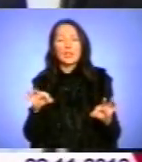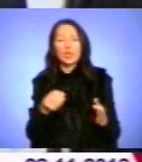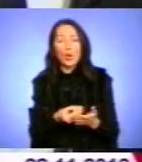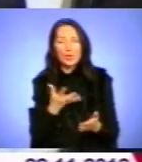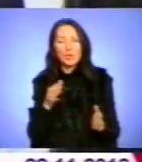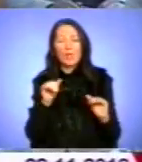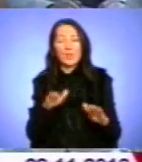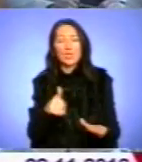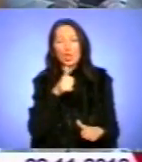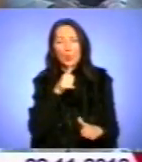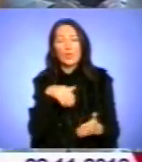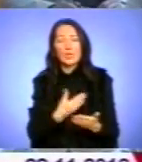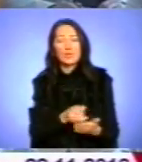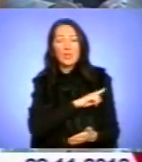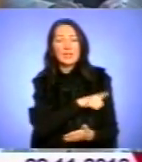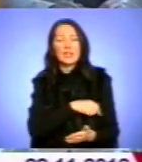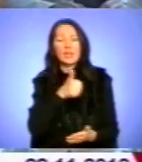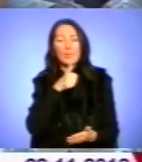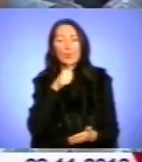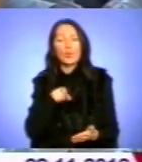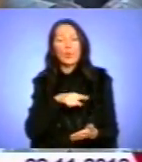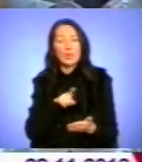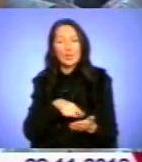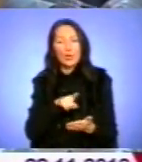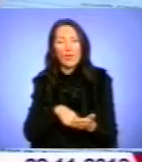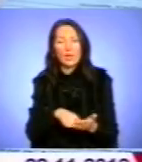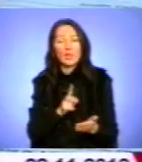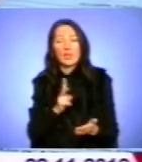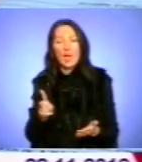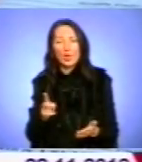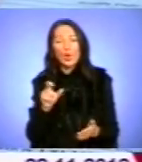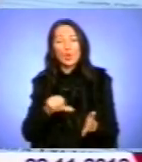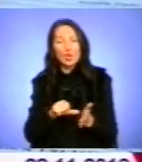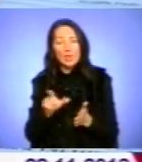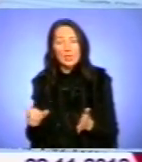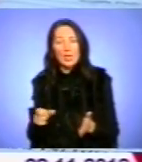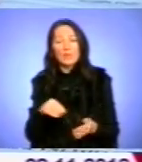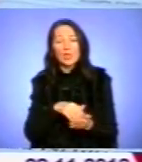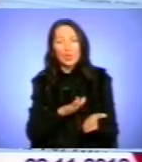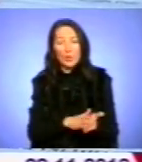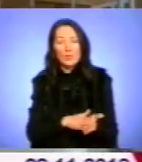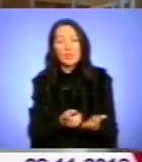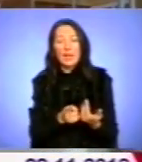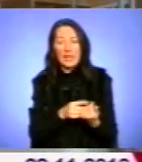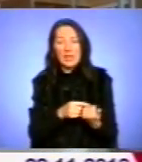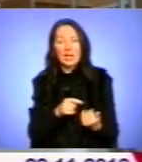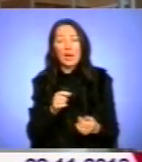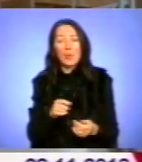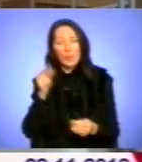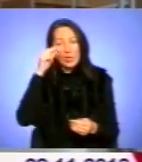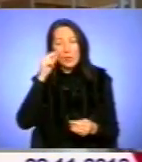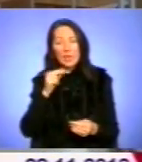оцінювання вирішили спробувати свої сили на пробному тестуванні. Дехто з учасників зареєструвався відразу на кілька предметів. Відтак